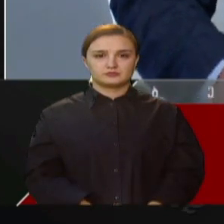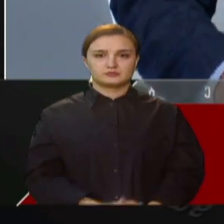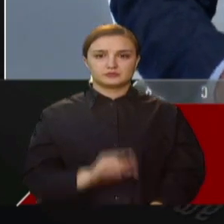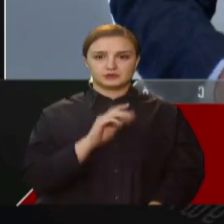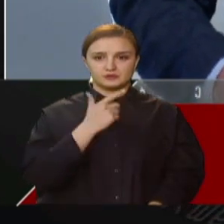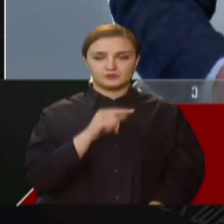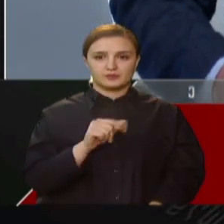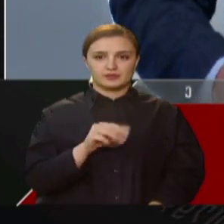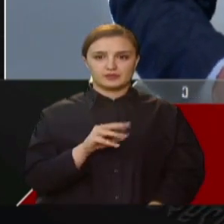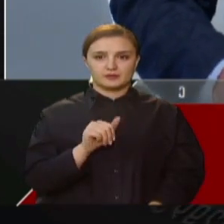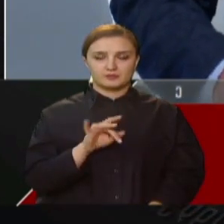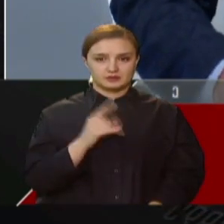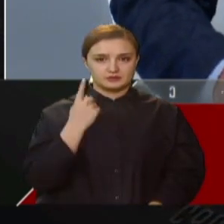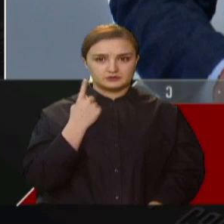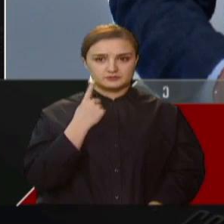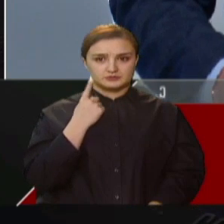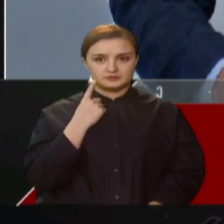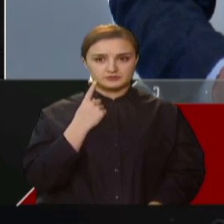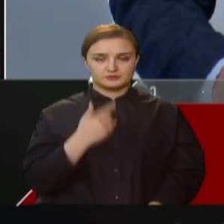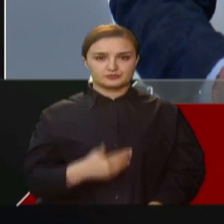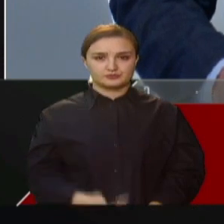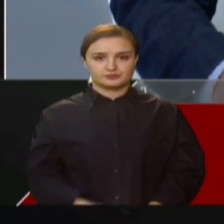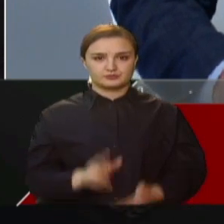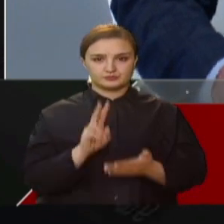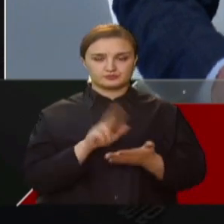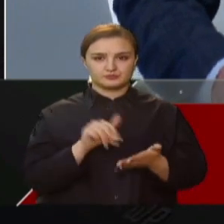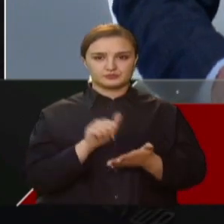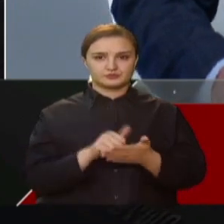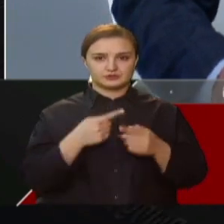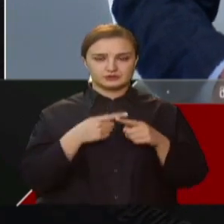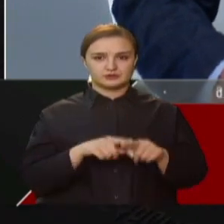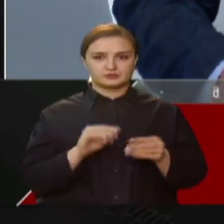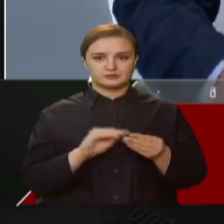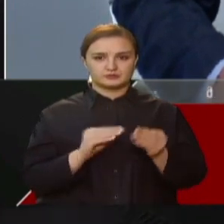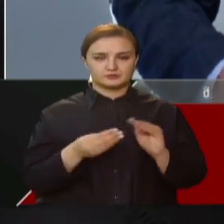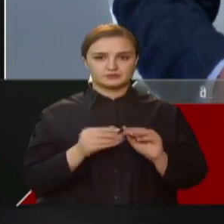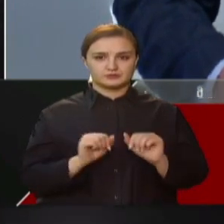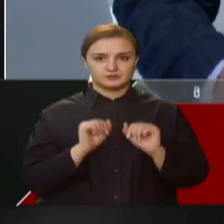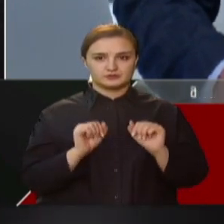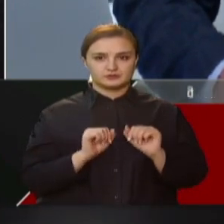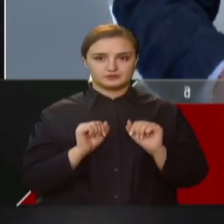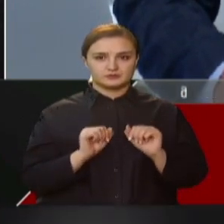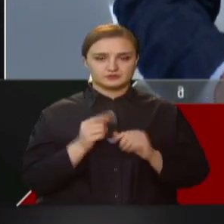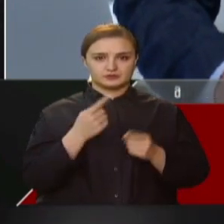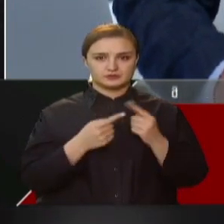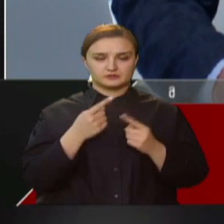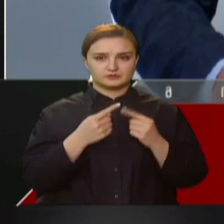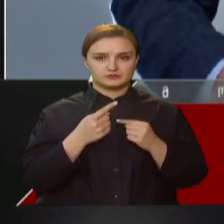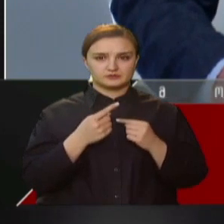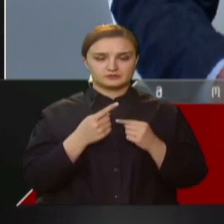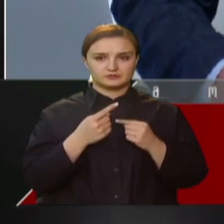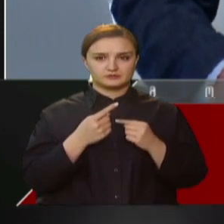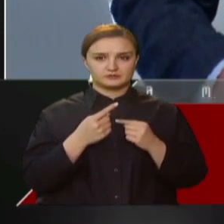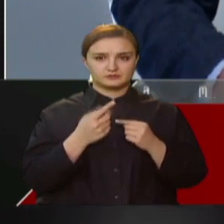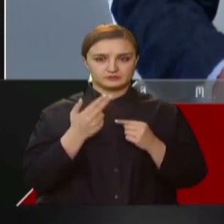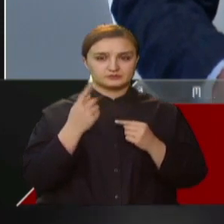Kaluton Tamar, gesmit tu arace mi hma. Podis gihtit, tehnicuri harvezi stuis, stilov tchela hladaka u shirebas. Diah.